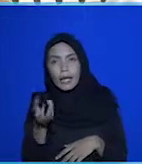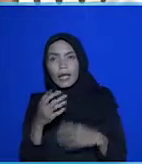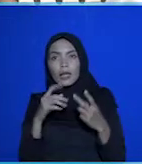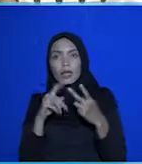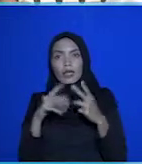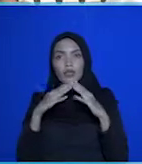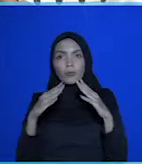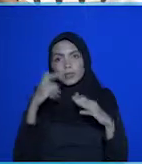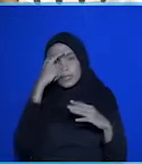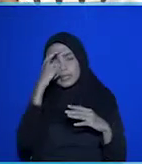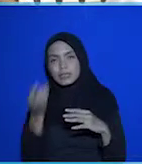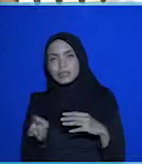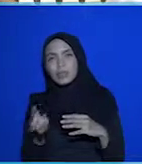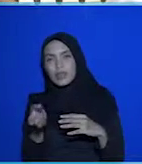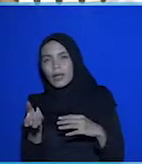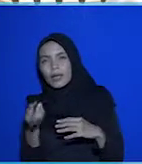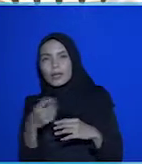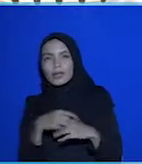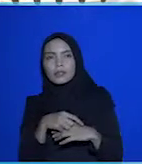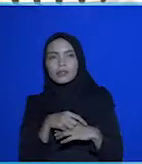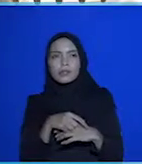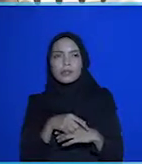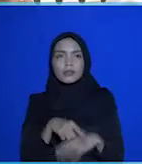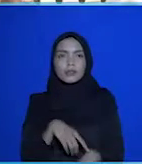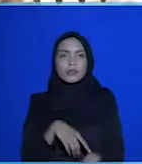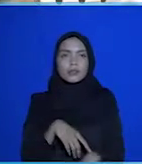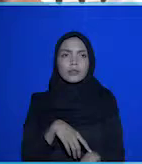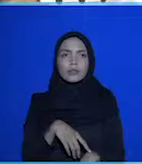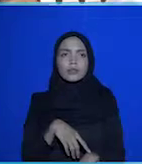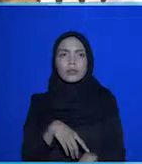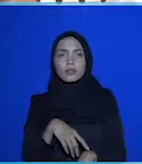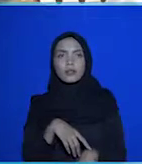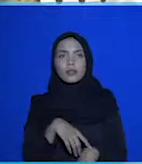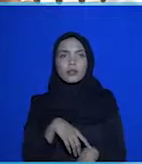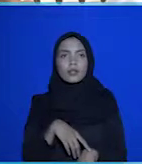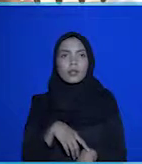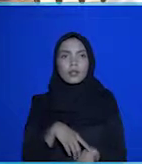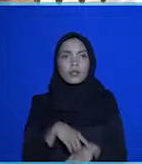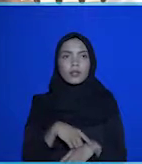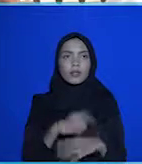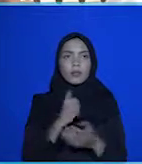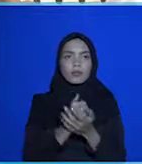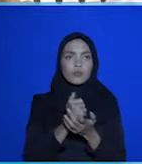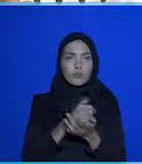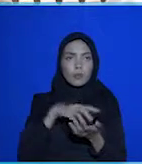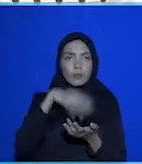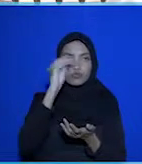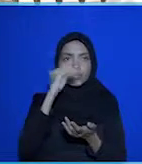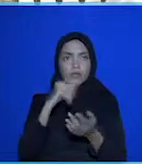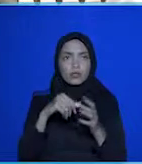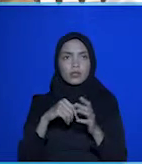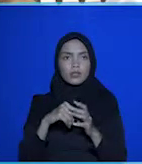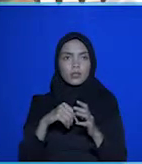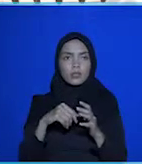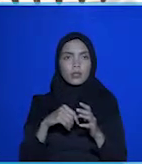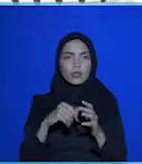sakit sementara, kantor-kantor sementara seperti itu. Mungkin rumah-rumah ibadah juga yang